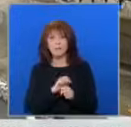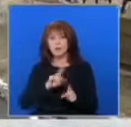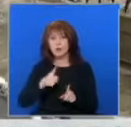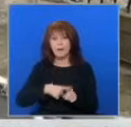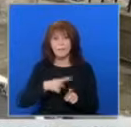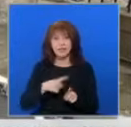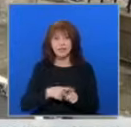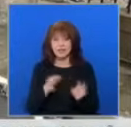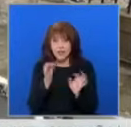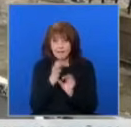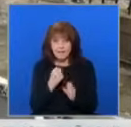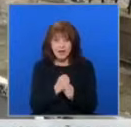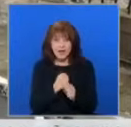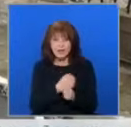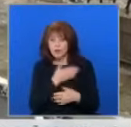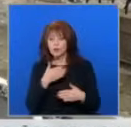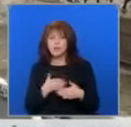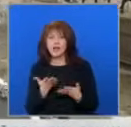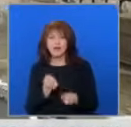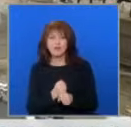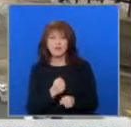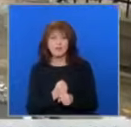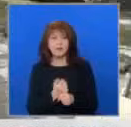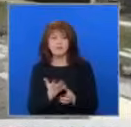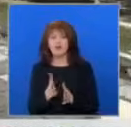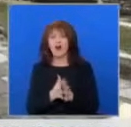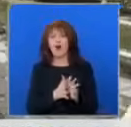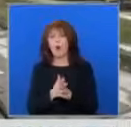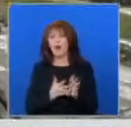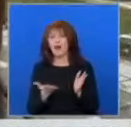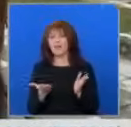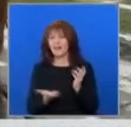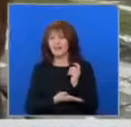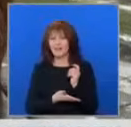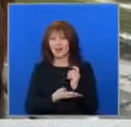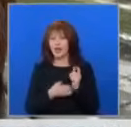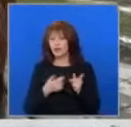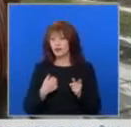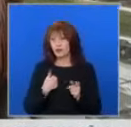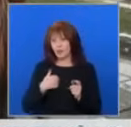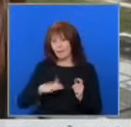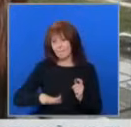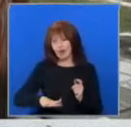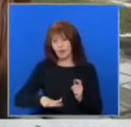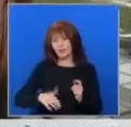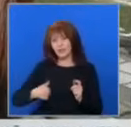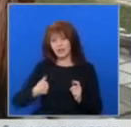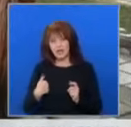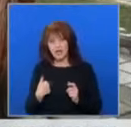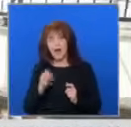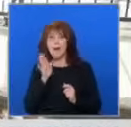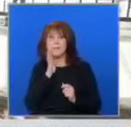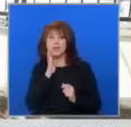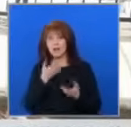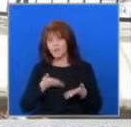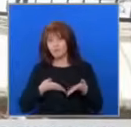Няма работа. А до сега какво си работил? От по гората. Младият мъж има съпруга и малко дете. Баща му издържа и неговото